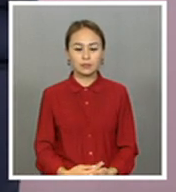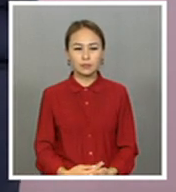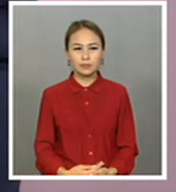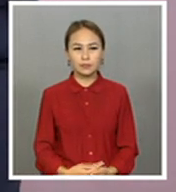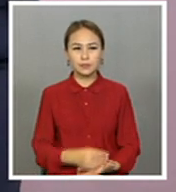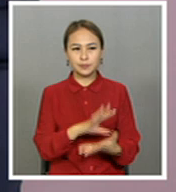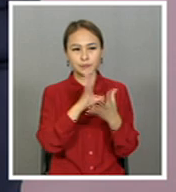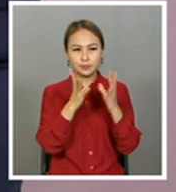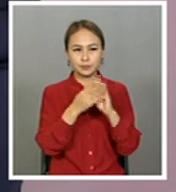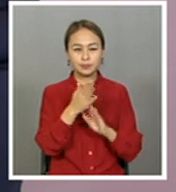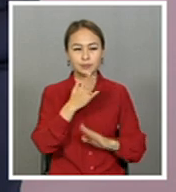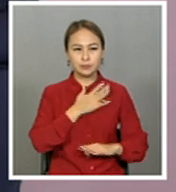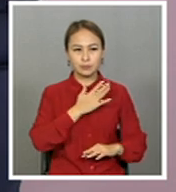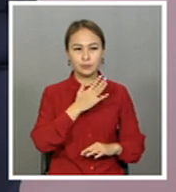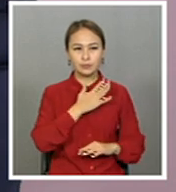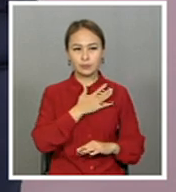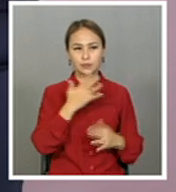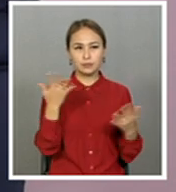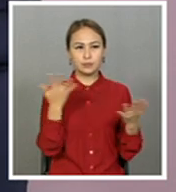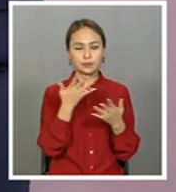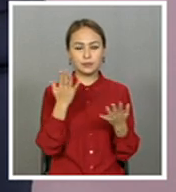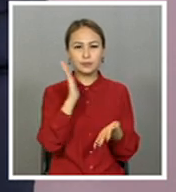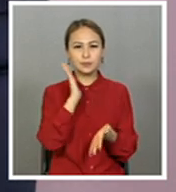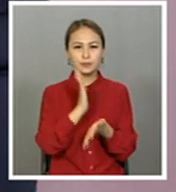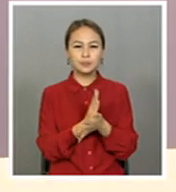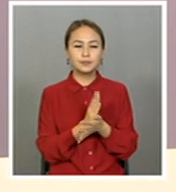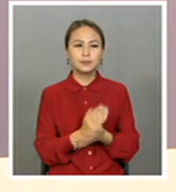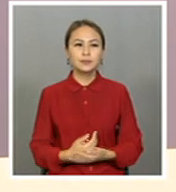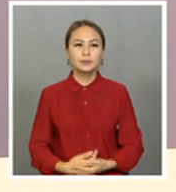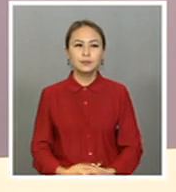Сонымен ауаның қандай қасиеттері бар?